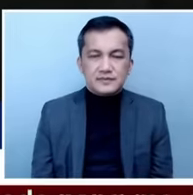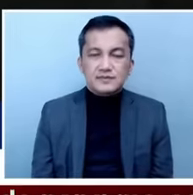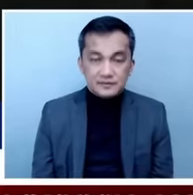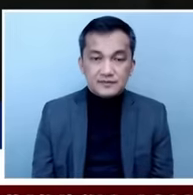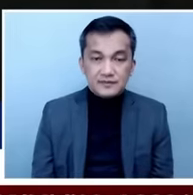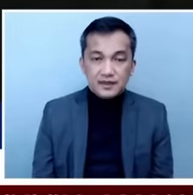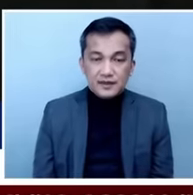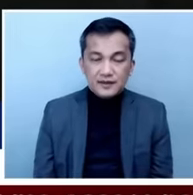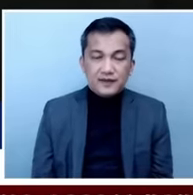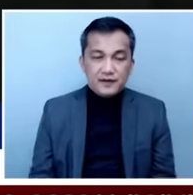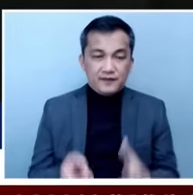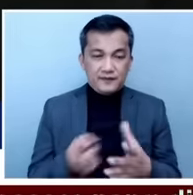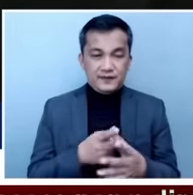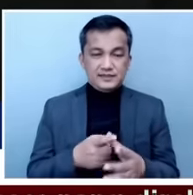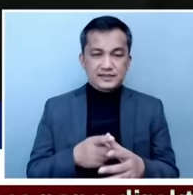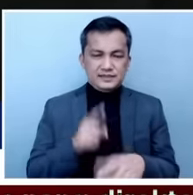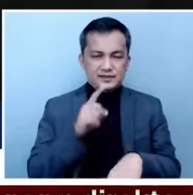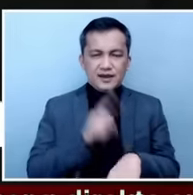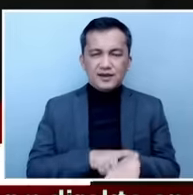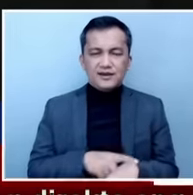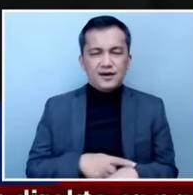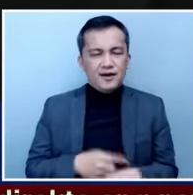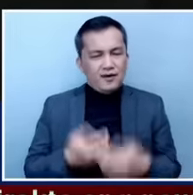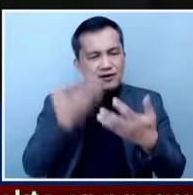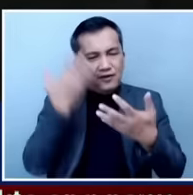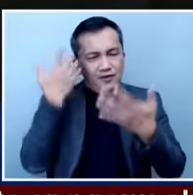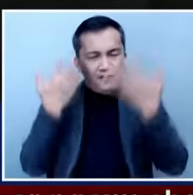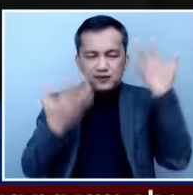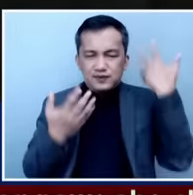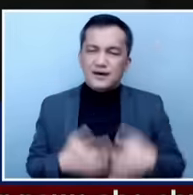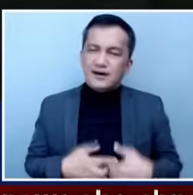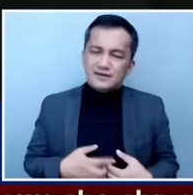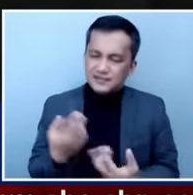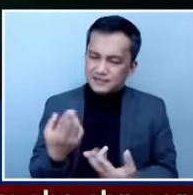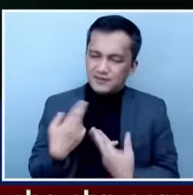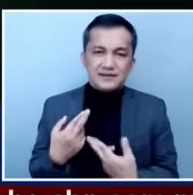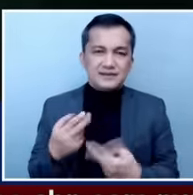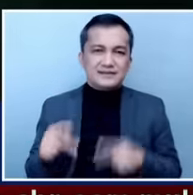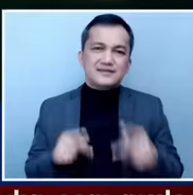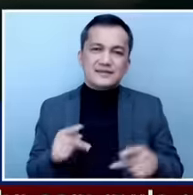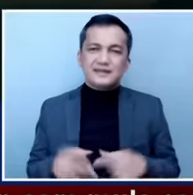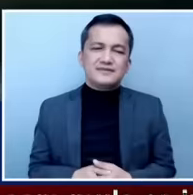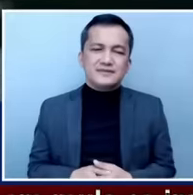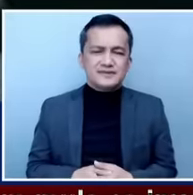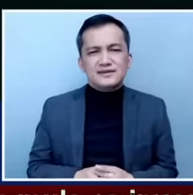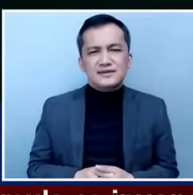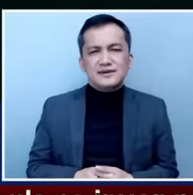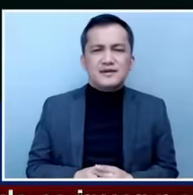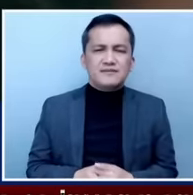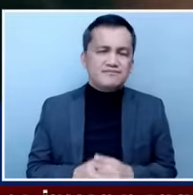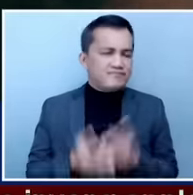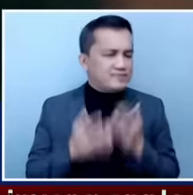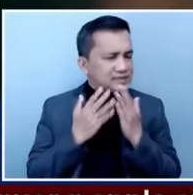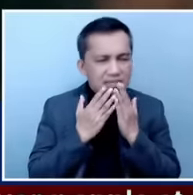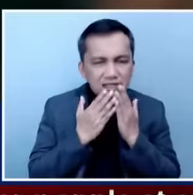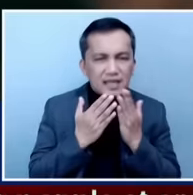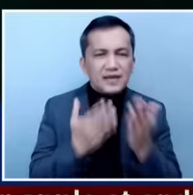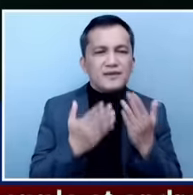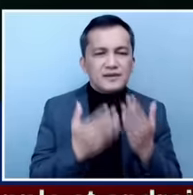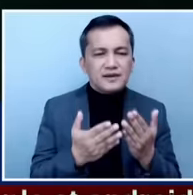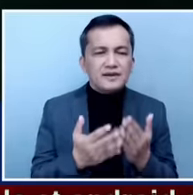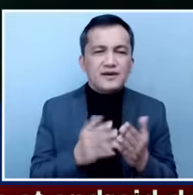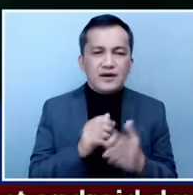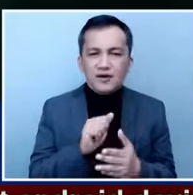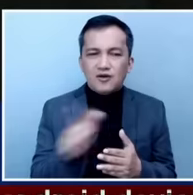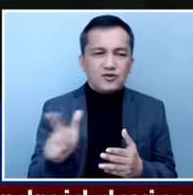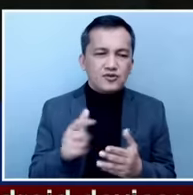na talagang na-overwhelm ako sa response ng mga tao. I'm just so grateful for all the